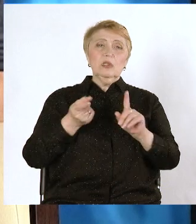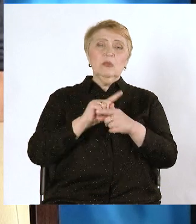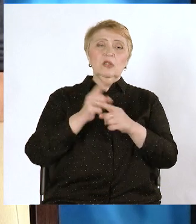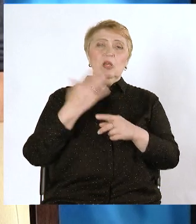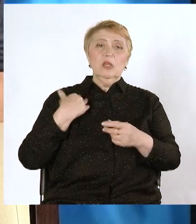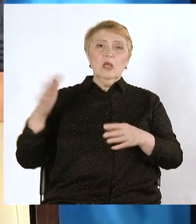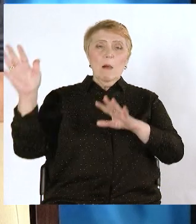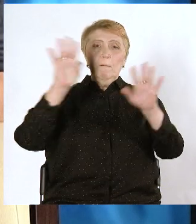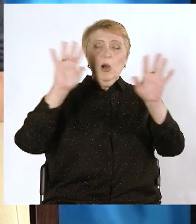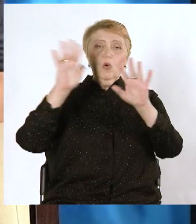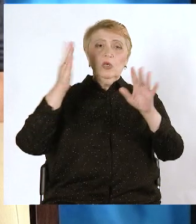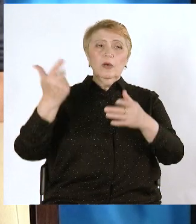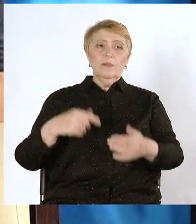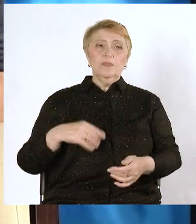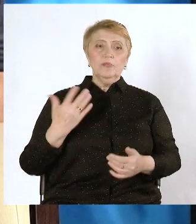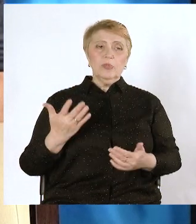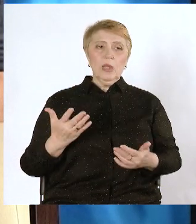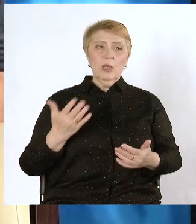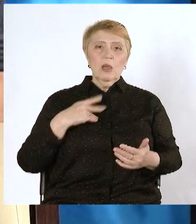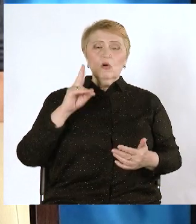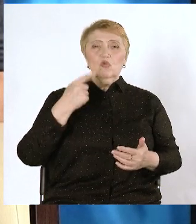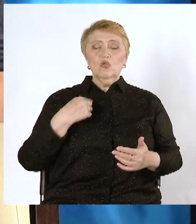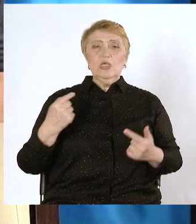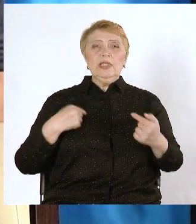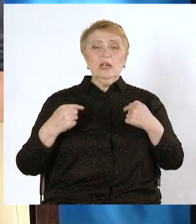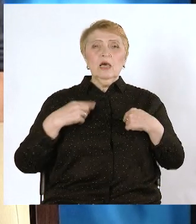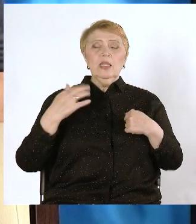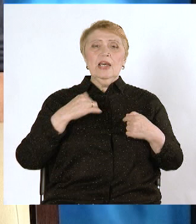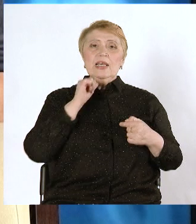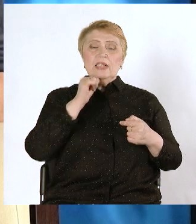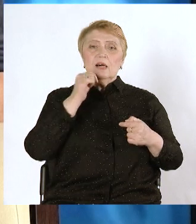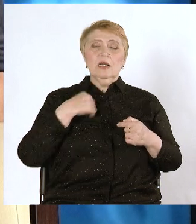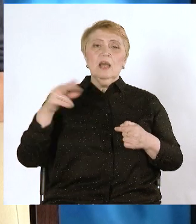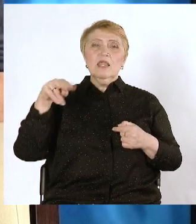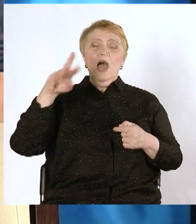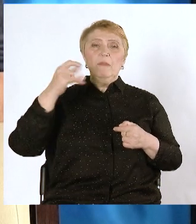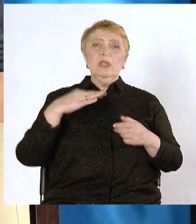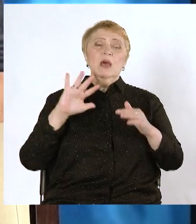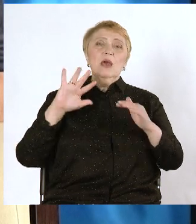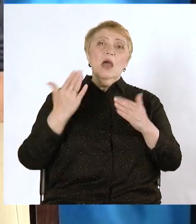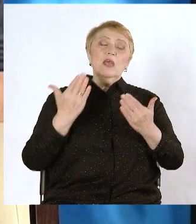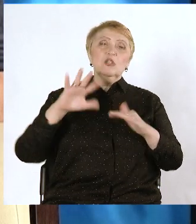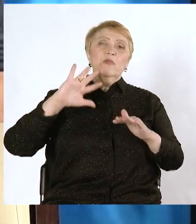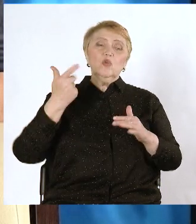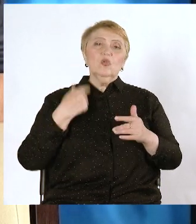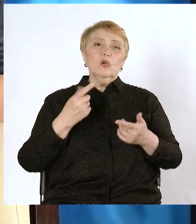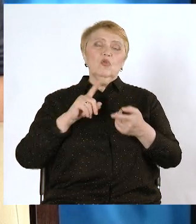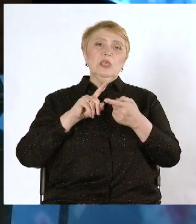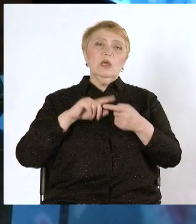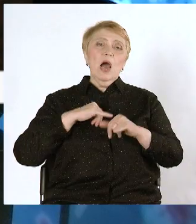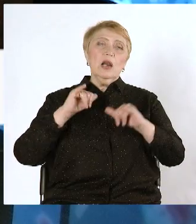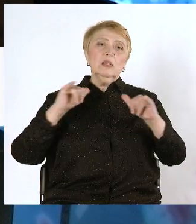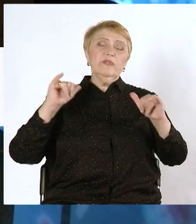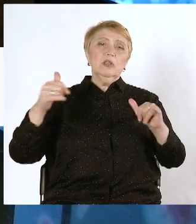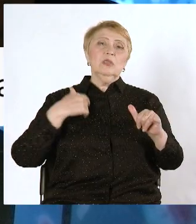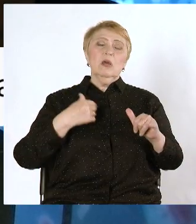волнует многих в том числе людей страдающих сахарным диабетом есть у такого человека вдруг развилась респираторное заболевание но